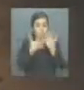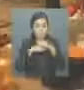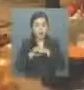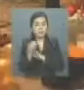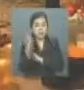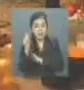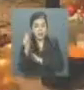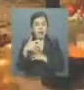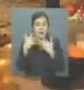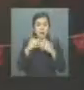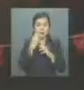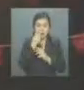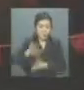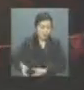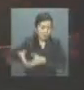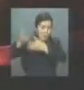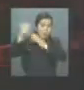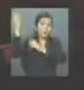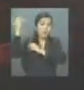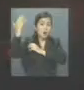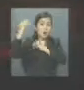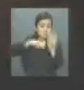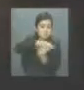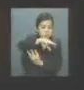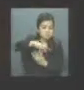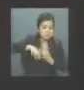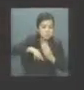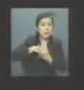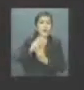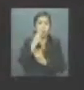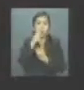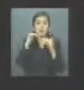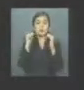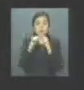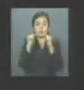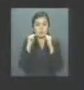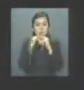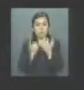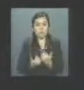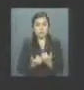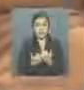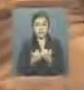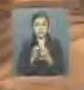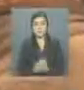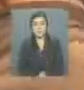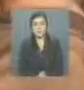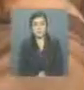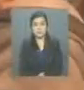ความงามของอดีตที่ประยุกต์ให้กลมกลืนกับยุคสมัยปัจจุบัน พอแบบนึง